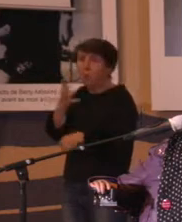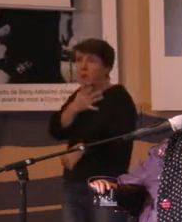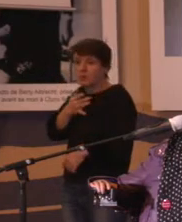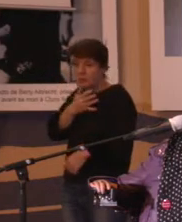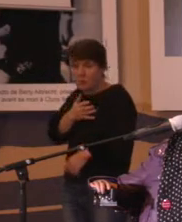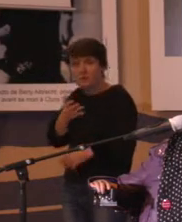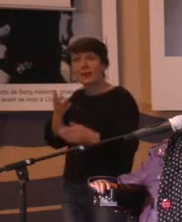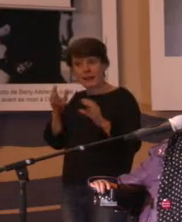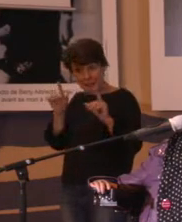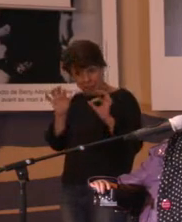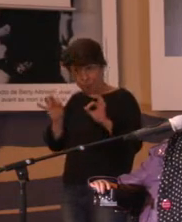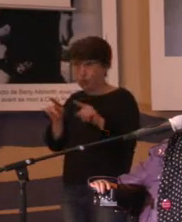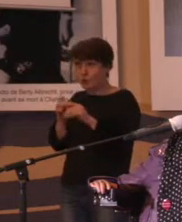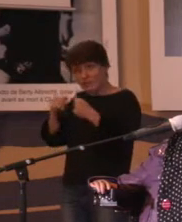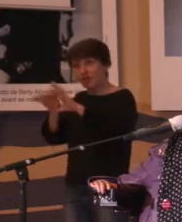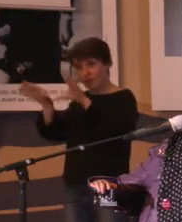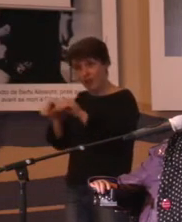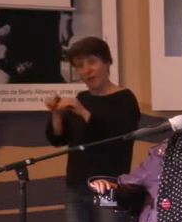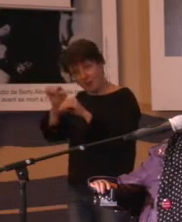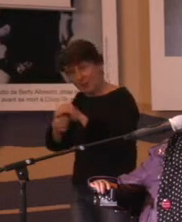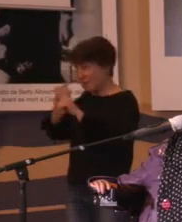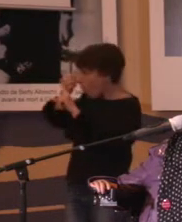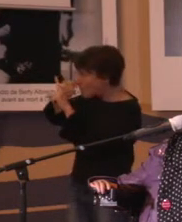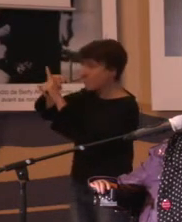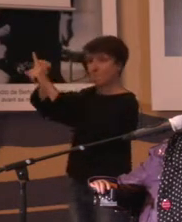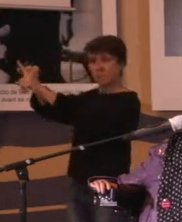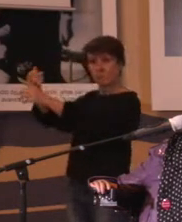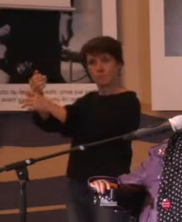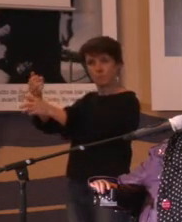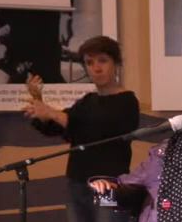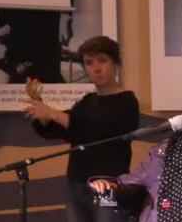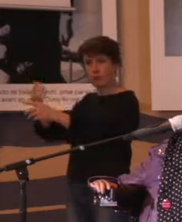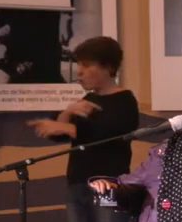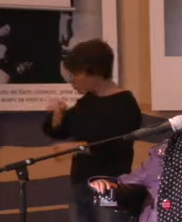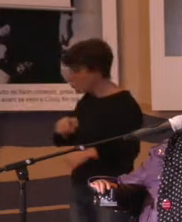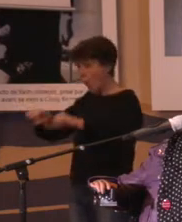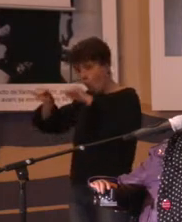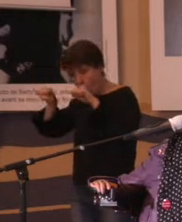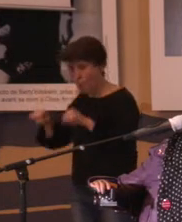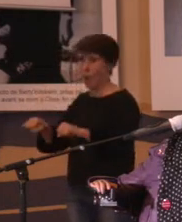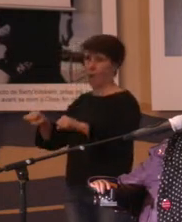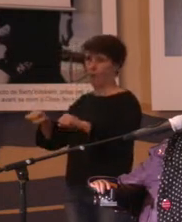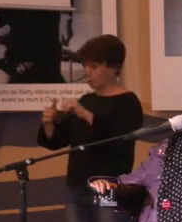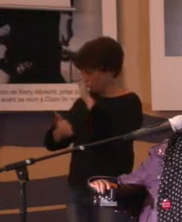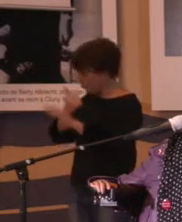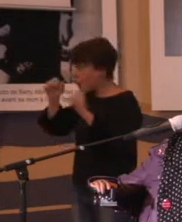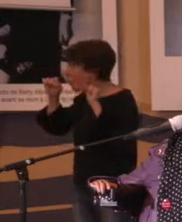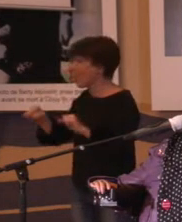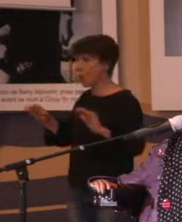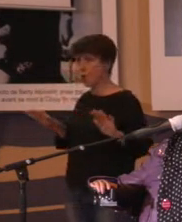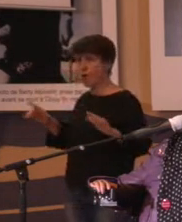famille qu'on doit apprendre aux gens que nous, on peut être autonome